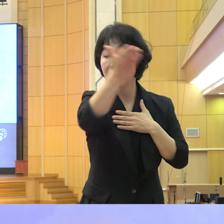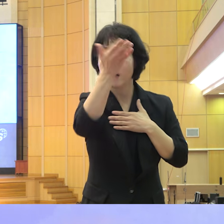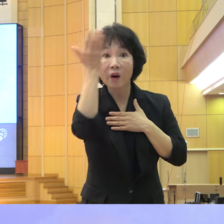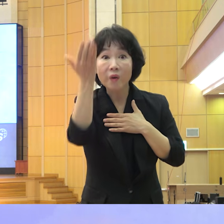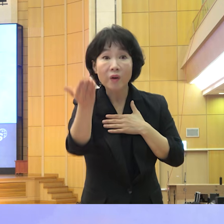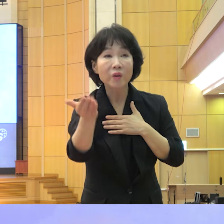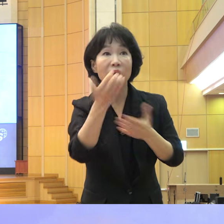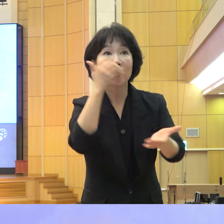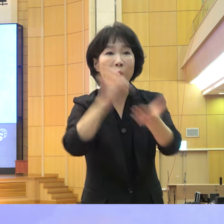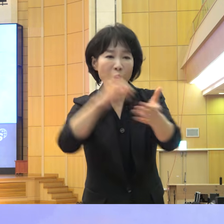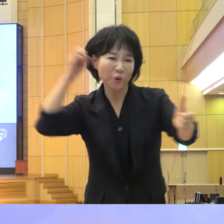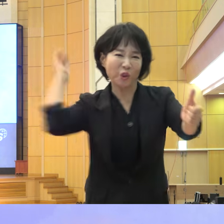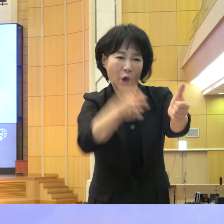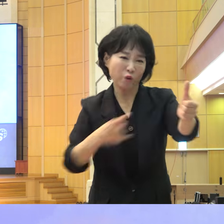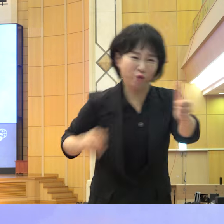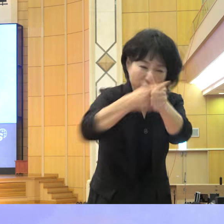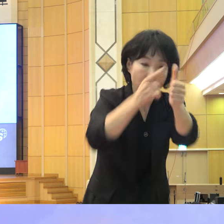죽여라.